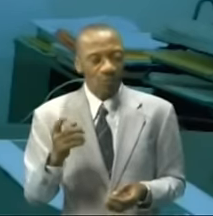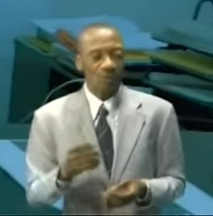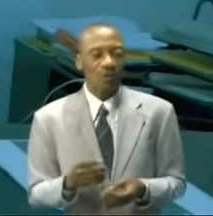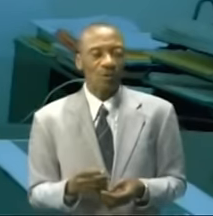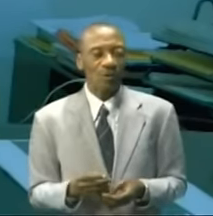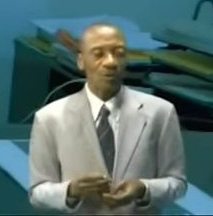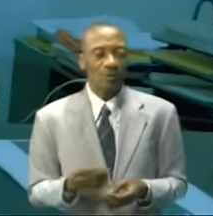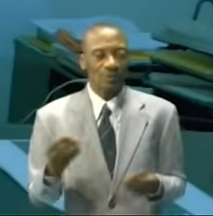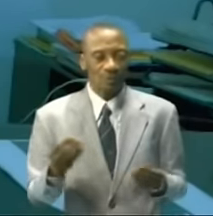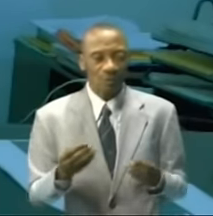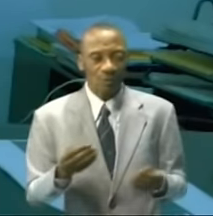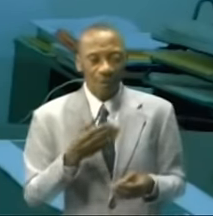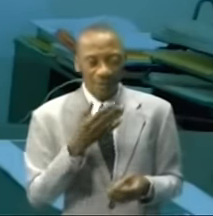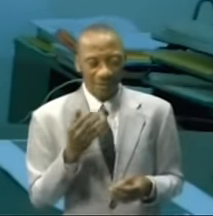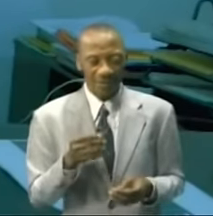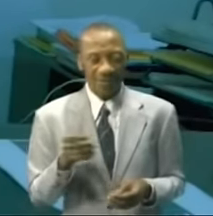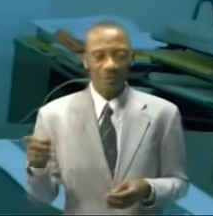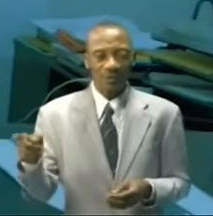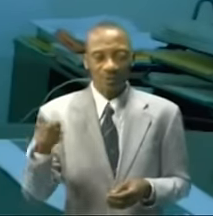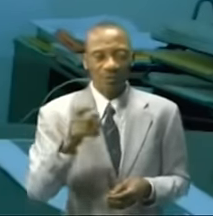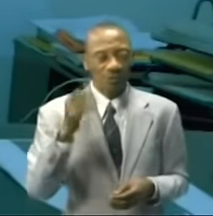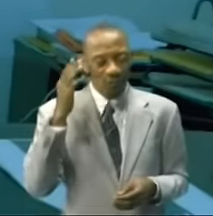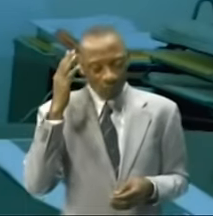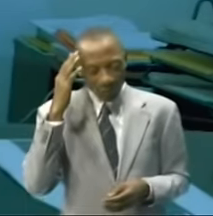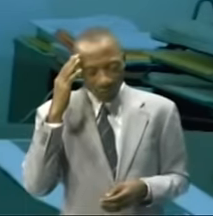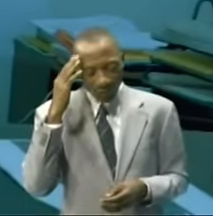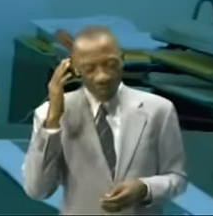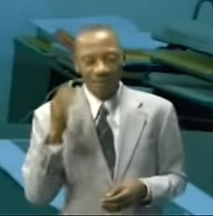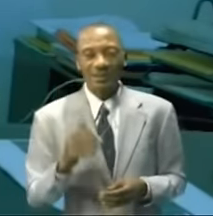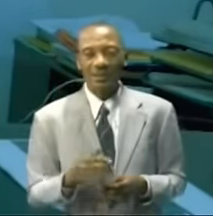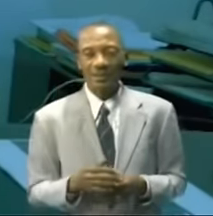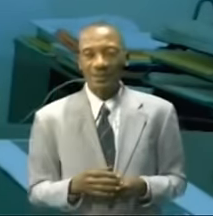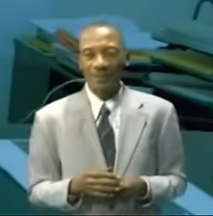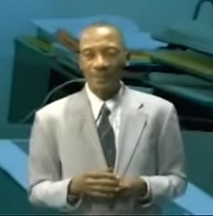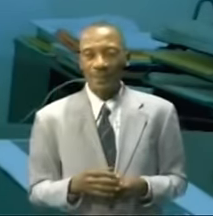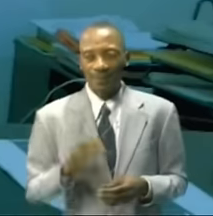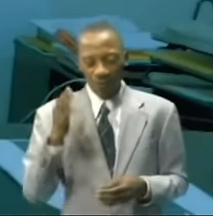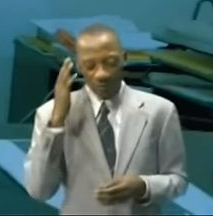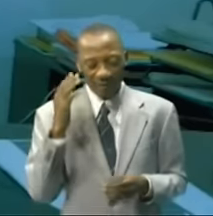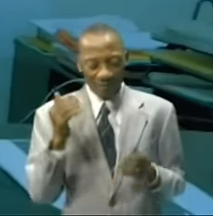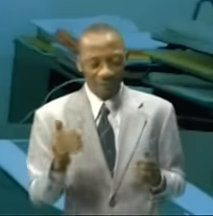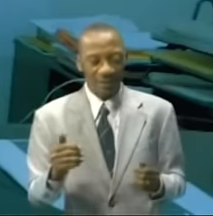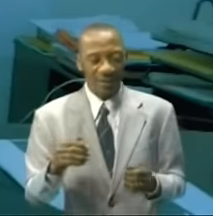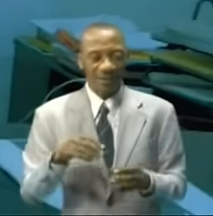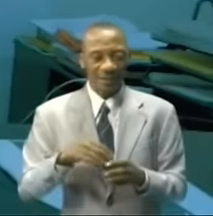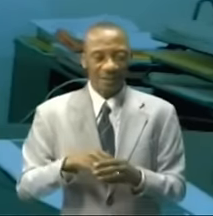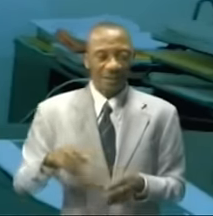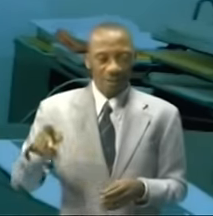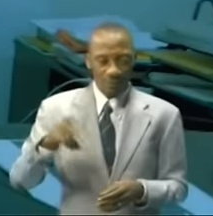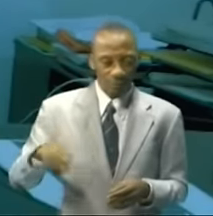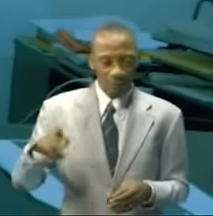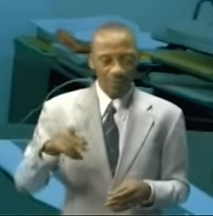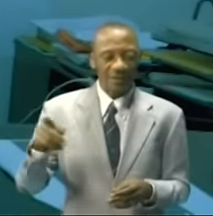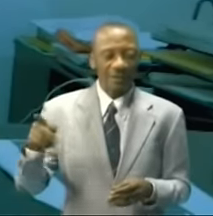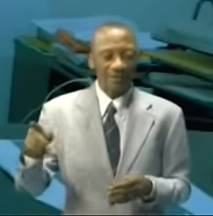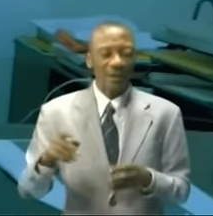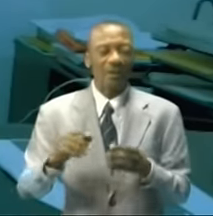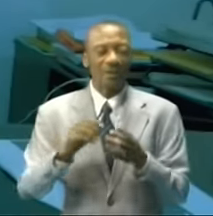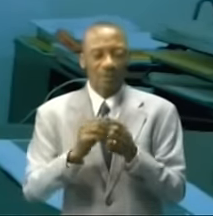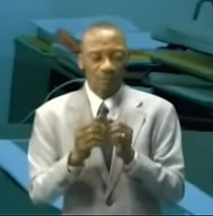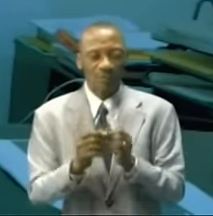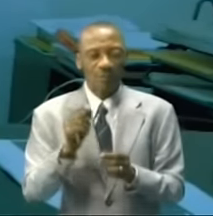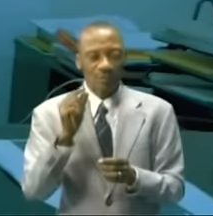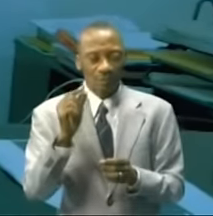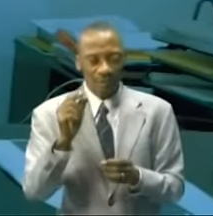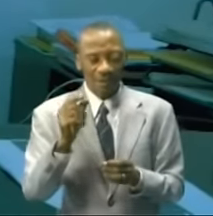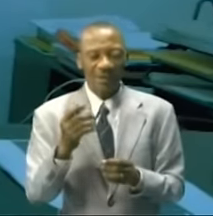vous comprendrez avec moi que nous avons trois actes au niveau de la province. Par ailleurs, Justin Mitangala a aussi